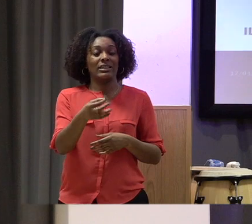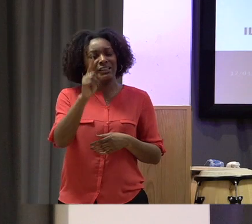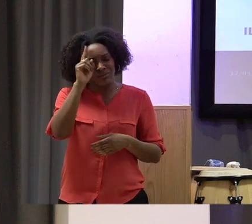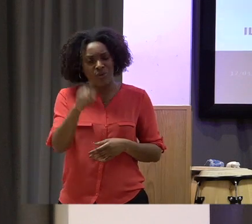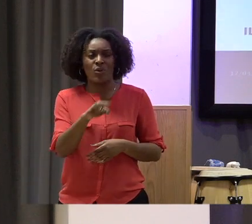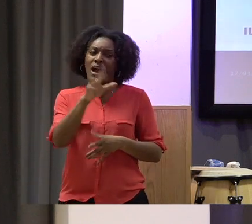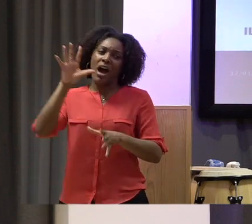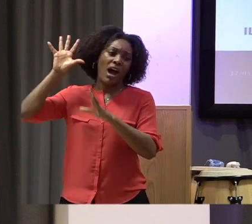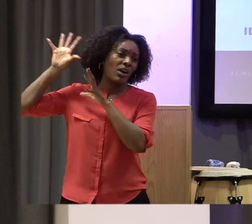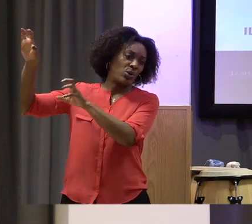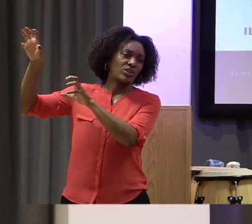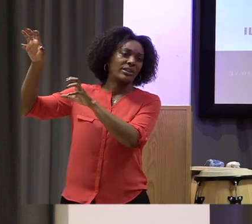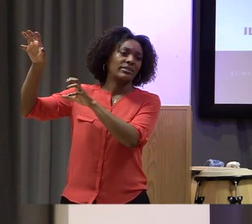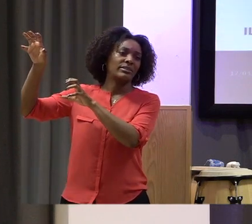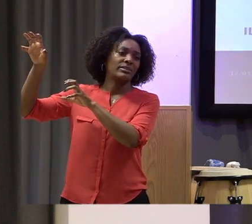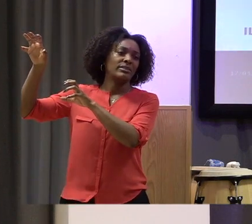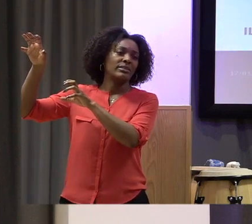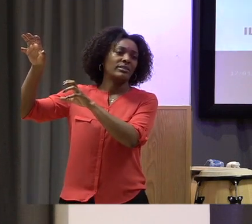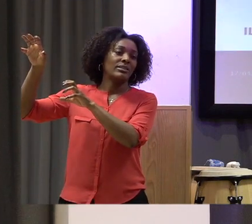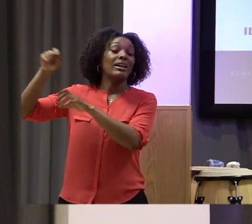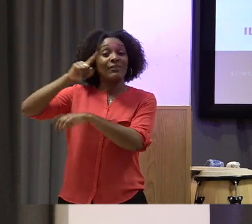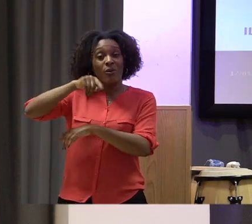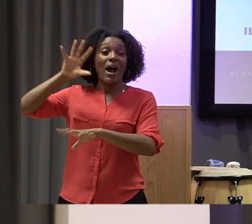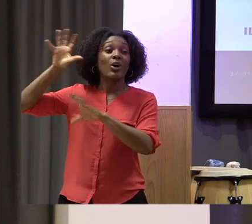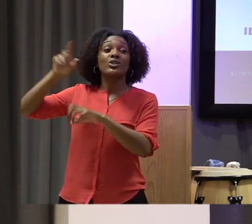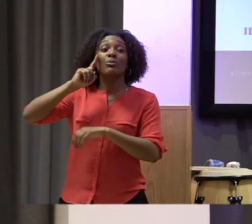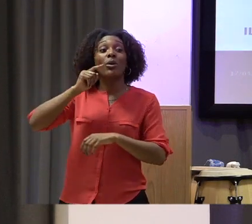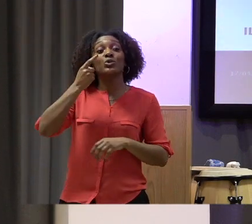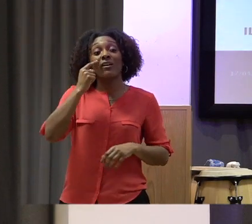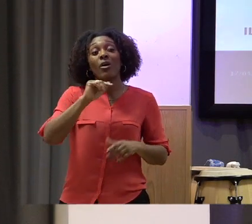ferme et de passer un cap avec lui.